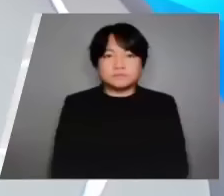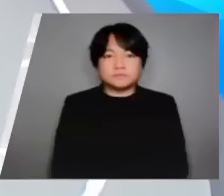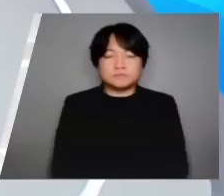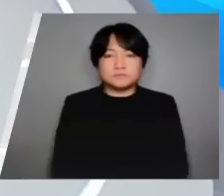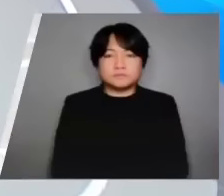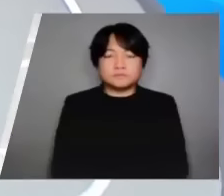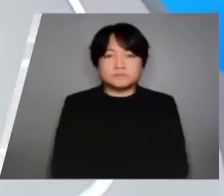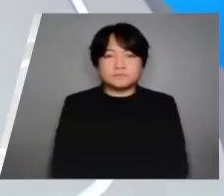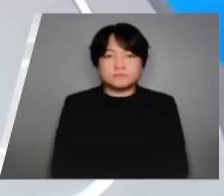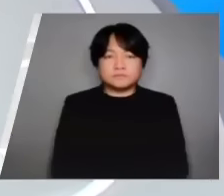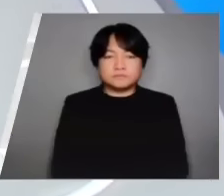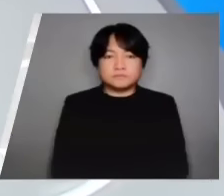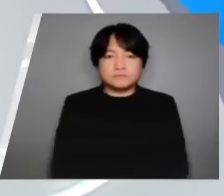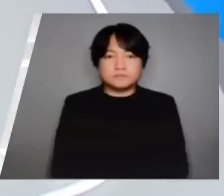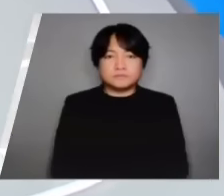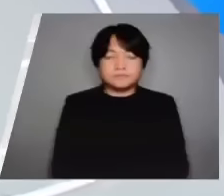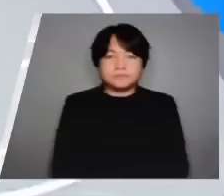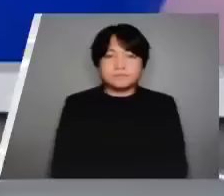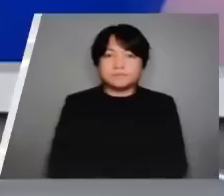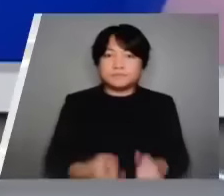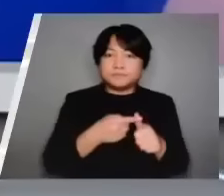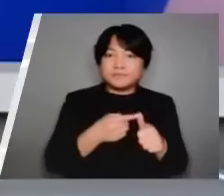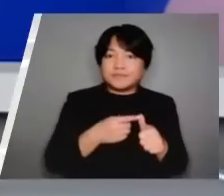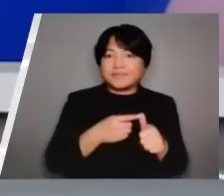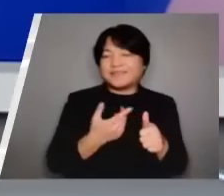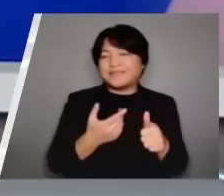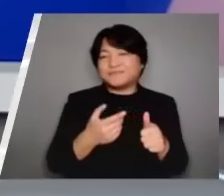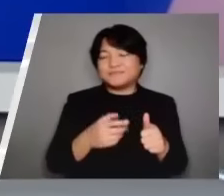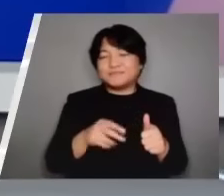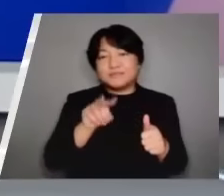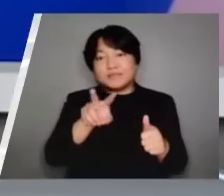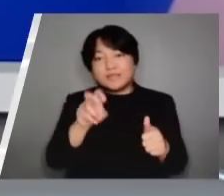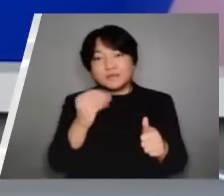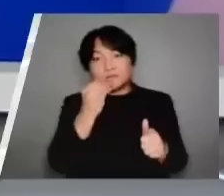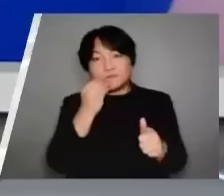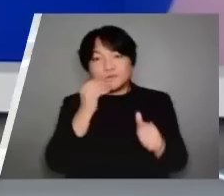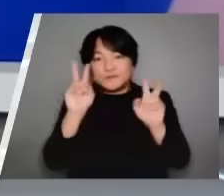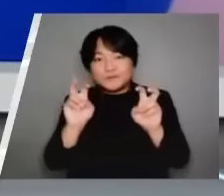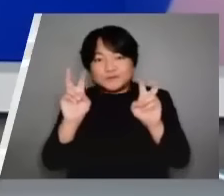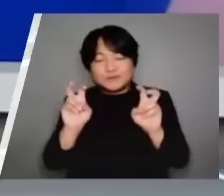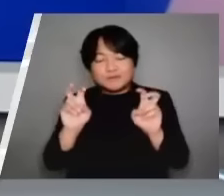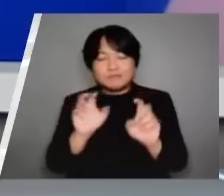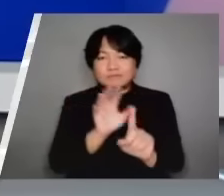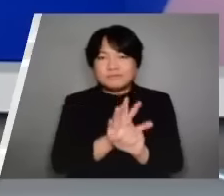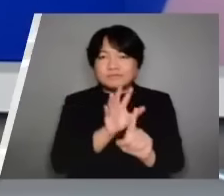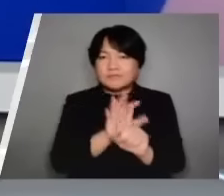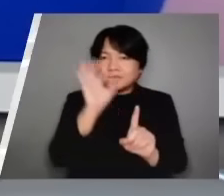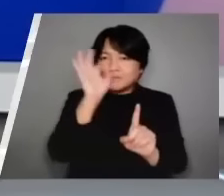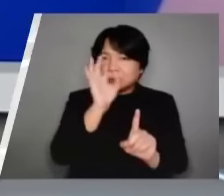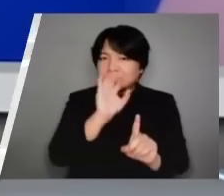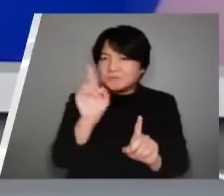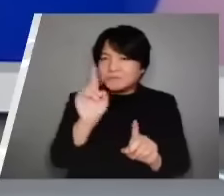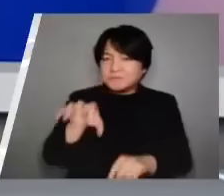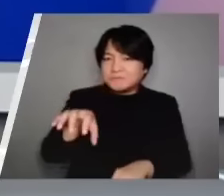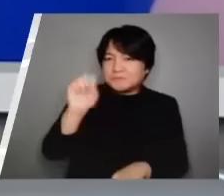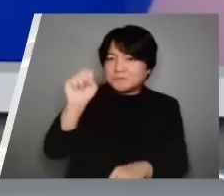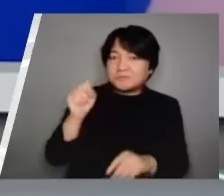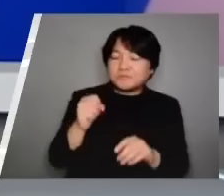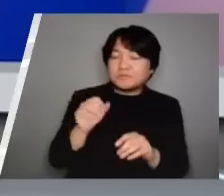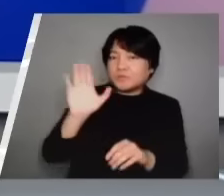sa unang salang ng saksi foodie tampok ang putahing Pinoy na sinasabing nakuha natin mula sa mga Espanyol